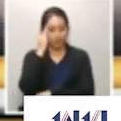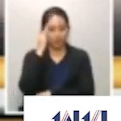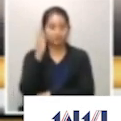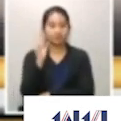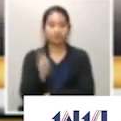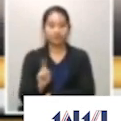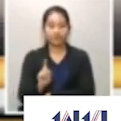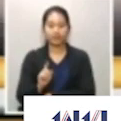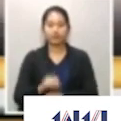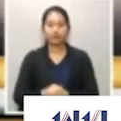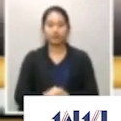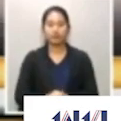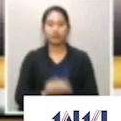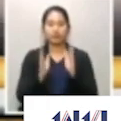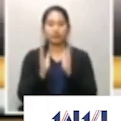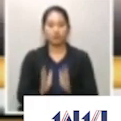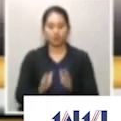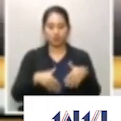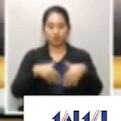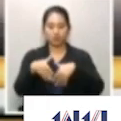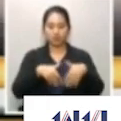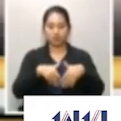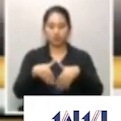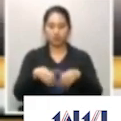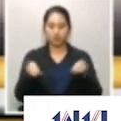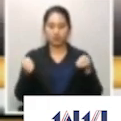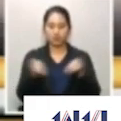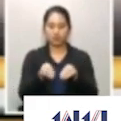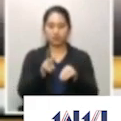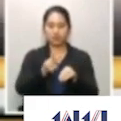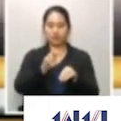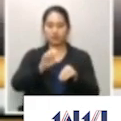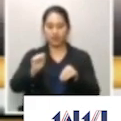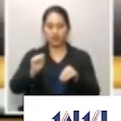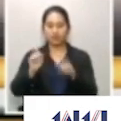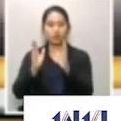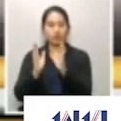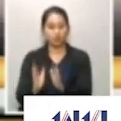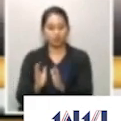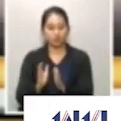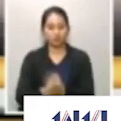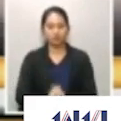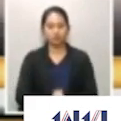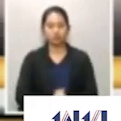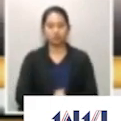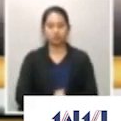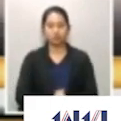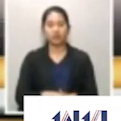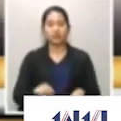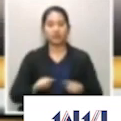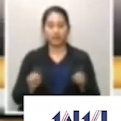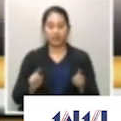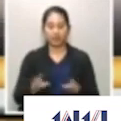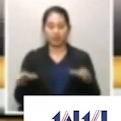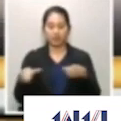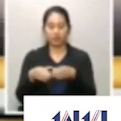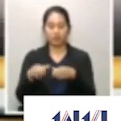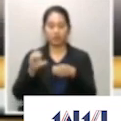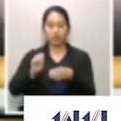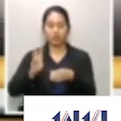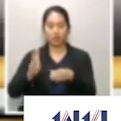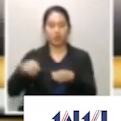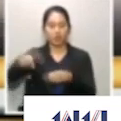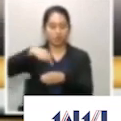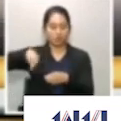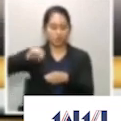ชากรเกือบ 200,000 คนต่อสว.1คนแต่สว.ในชุดนี้ในรัฐบาลนี้ใน